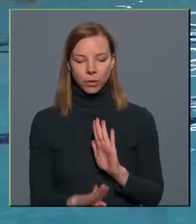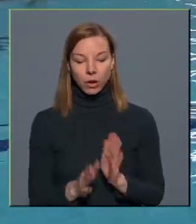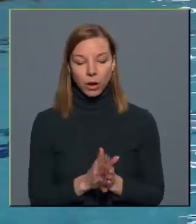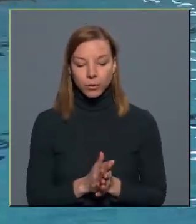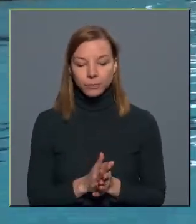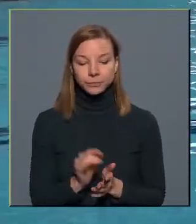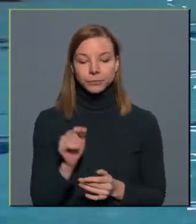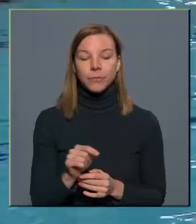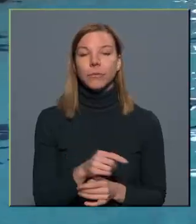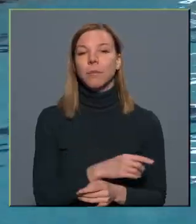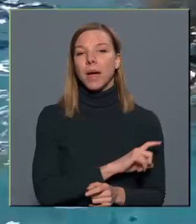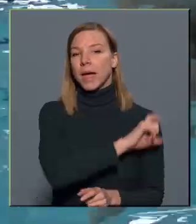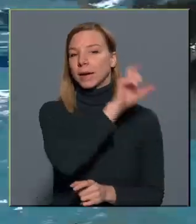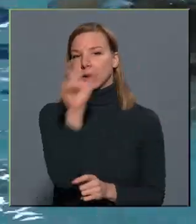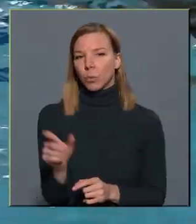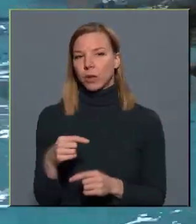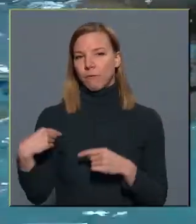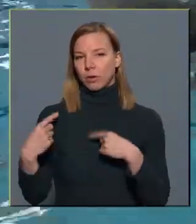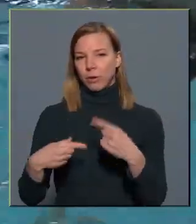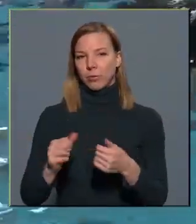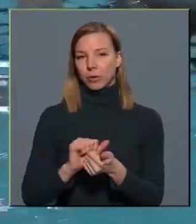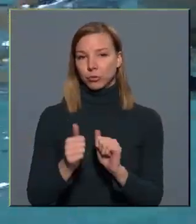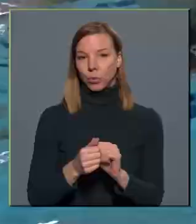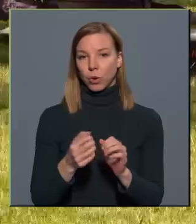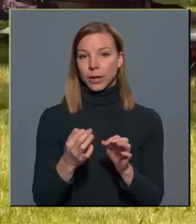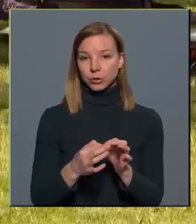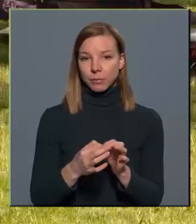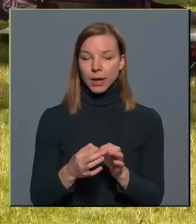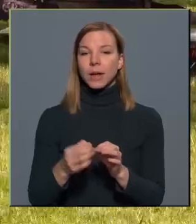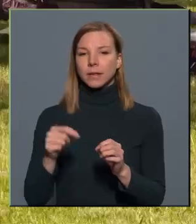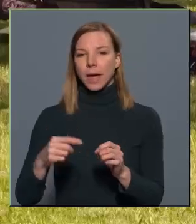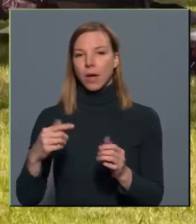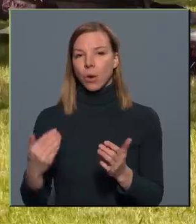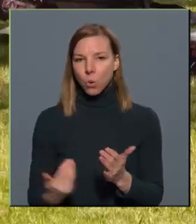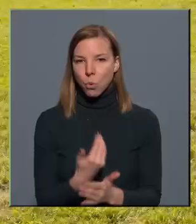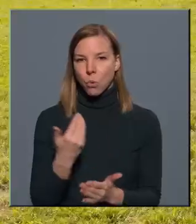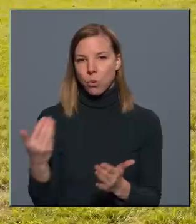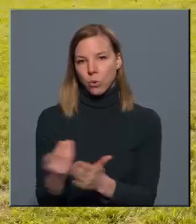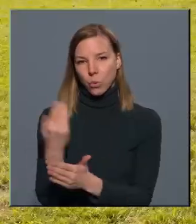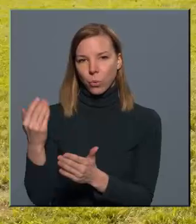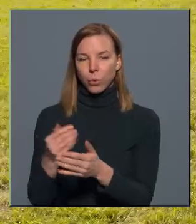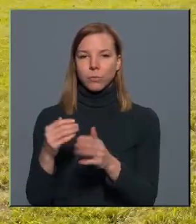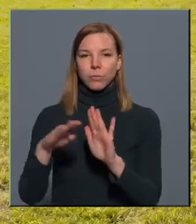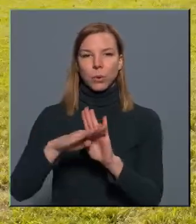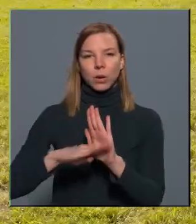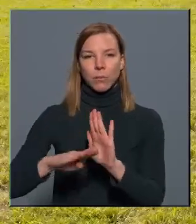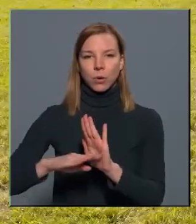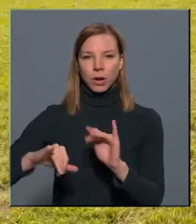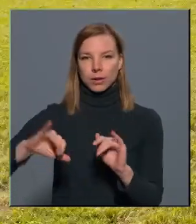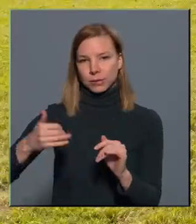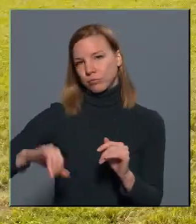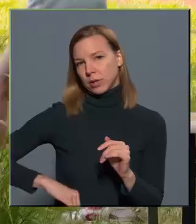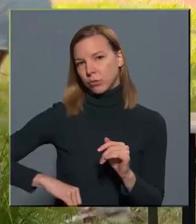mellett igyekeznek idén is kihasználni a kerület adta lehetőségeket, és újabb mozgással kapcsolatos programokat biztosítani